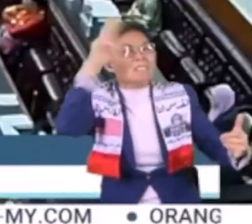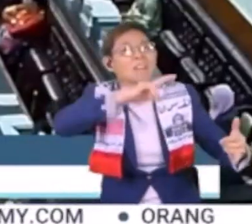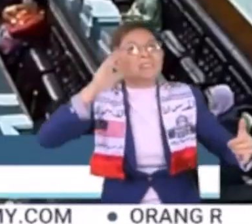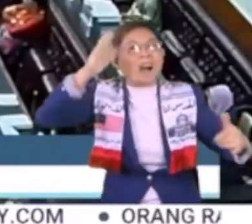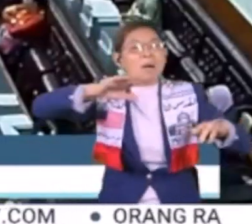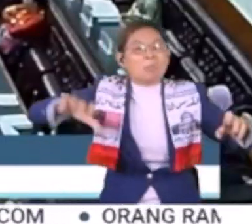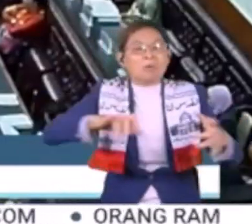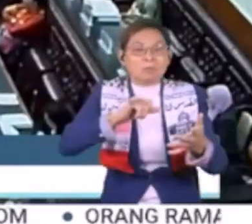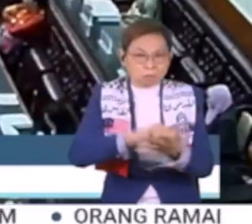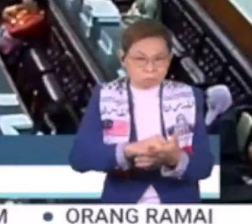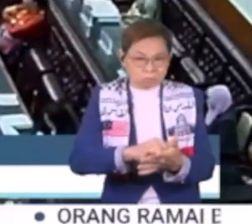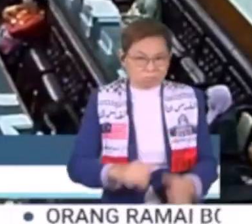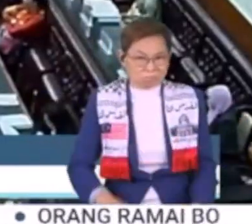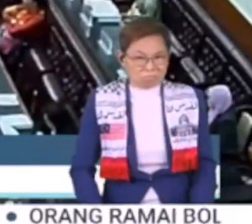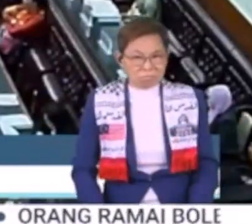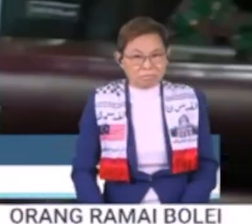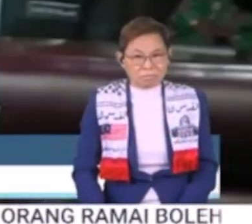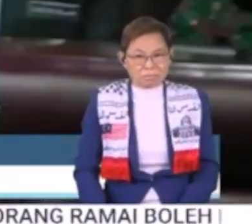akan berbuat demikian.